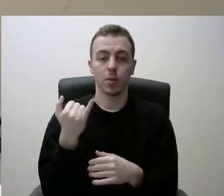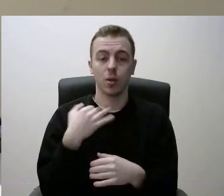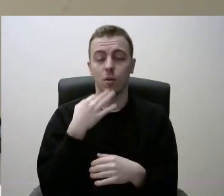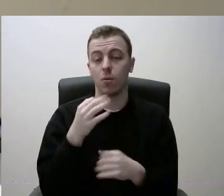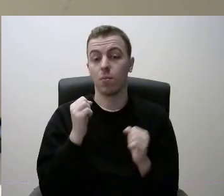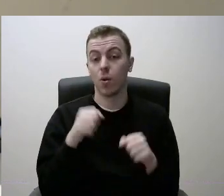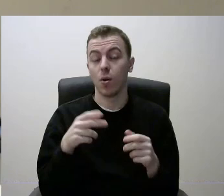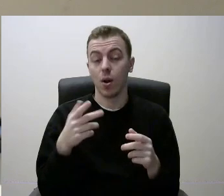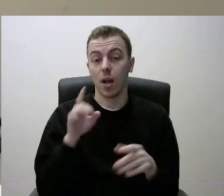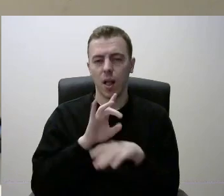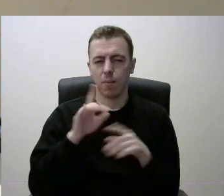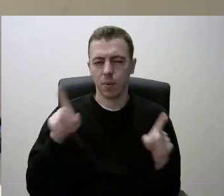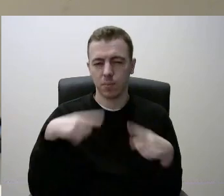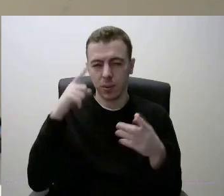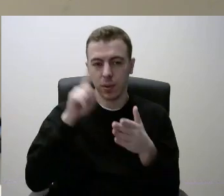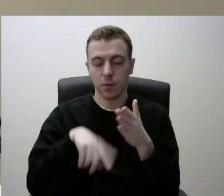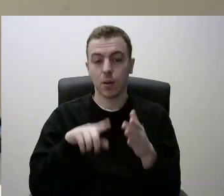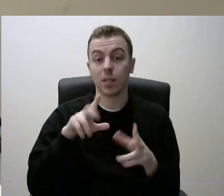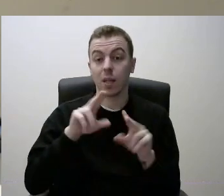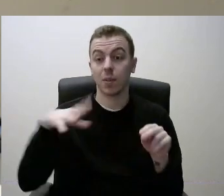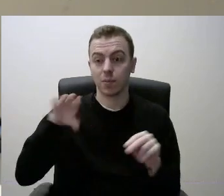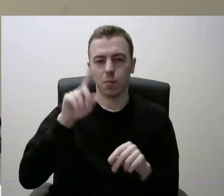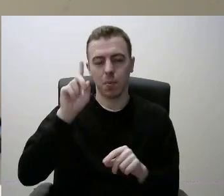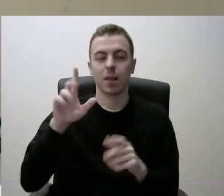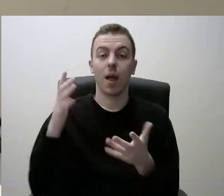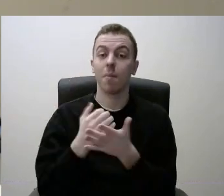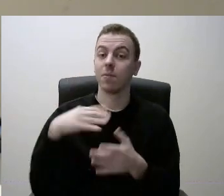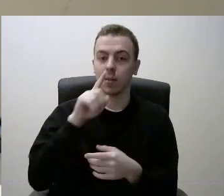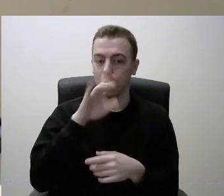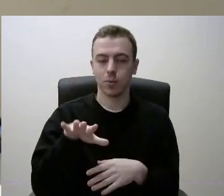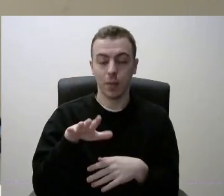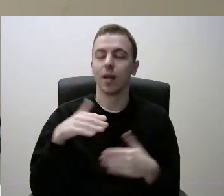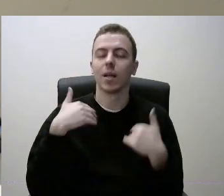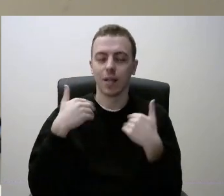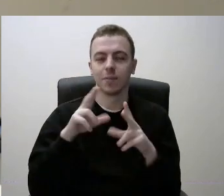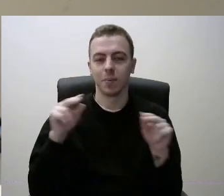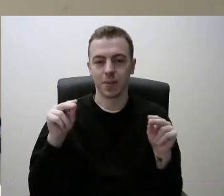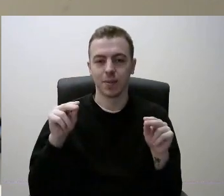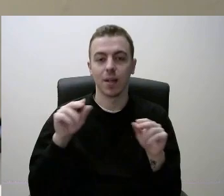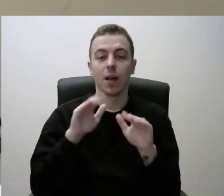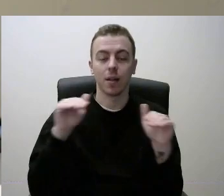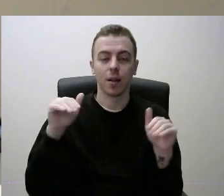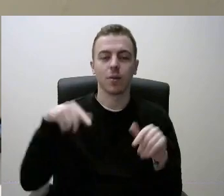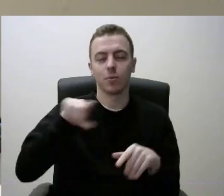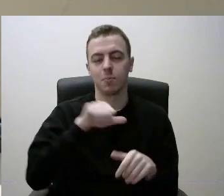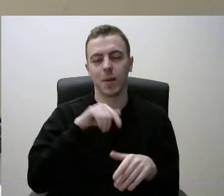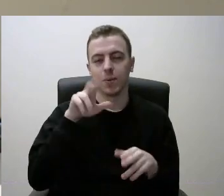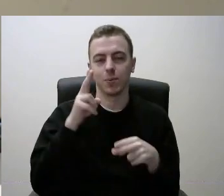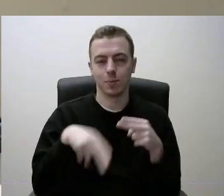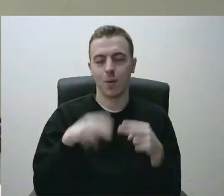sėkmės Jums visiems, bet žinom, pasiseks ne visiems. Na, bet sėkmės linkim. Ačiū, spręst klaipėdiečiams, kovo 5.